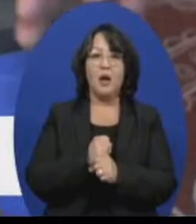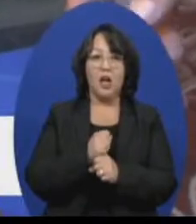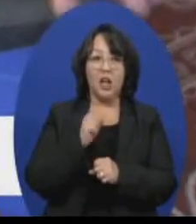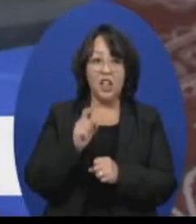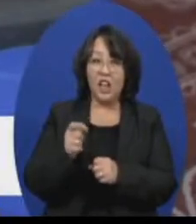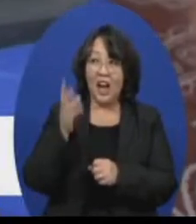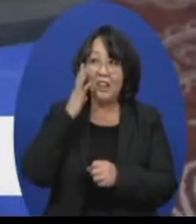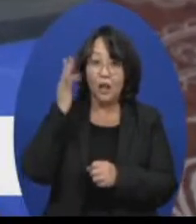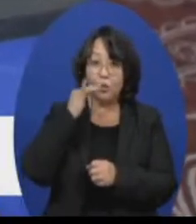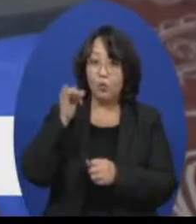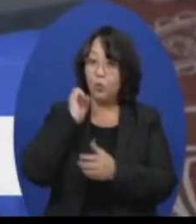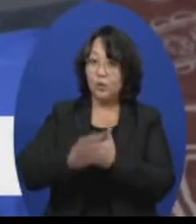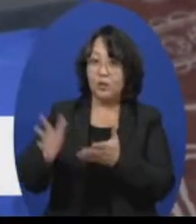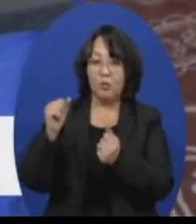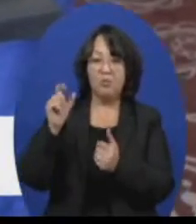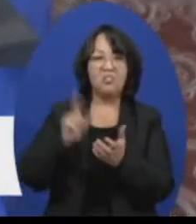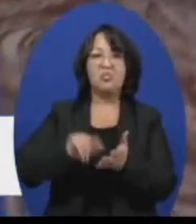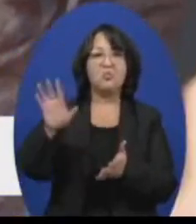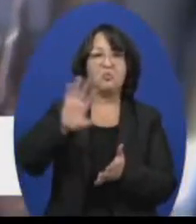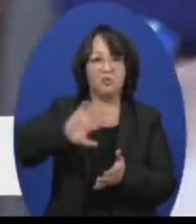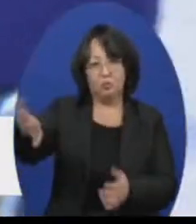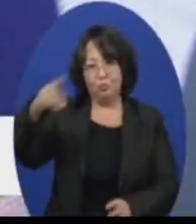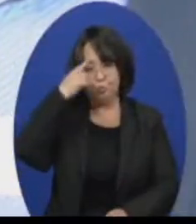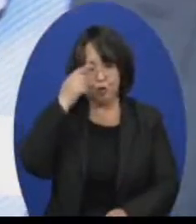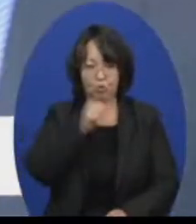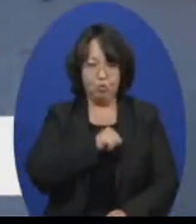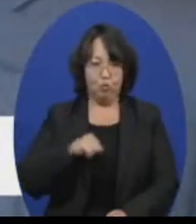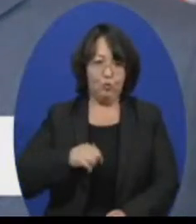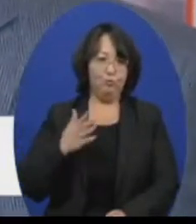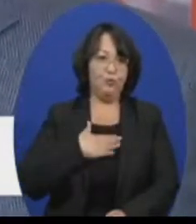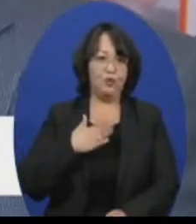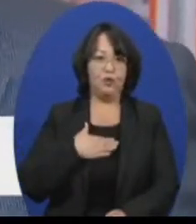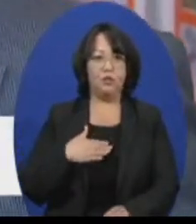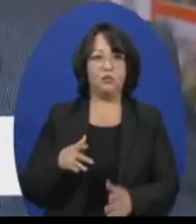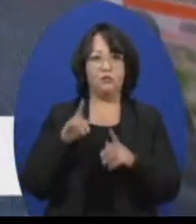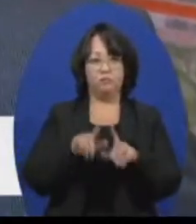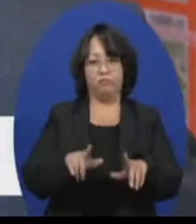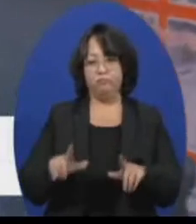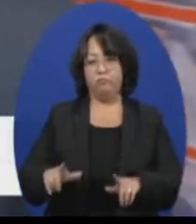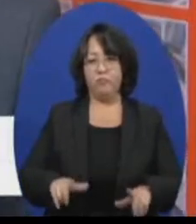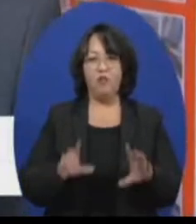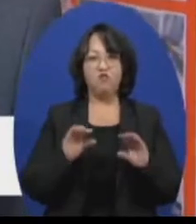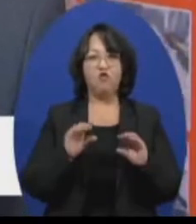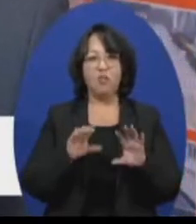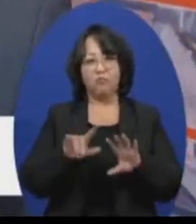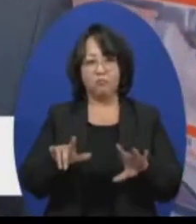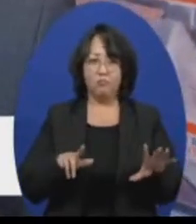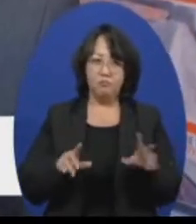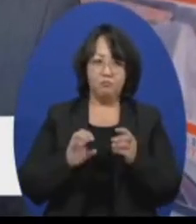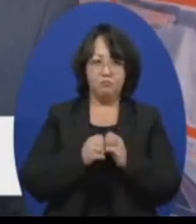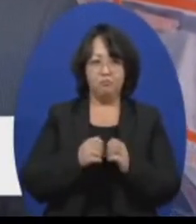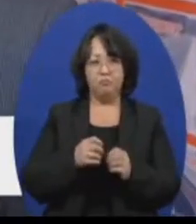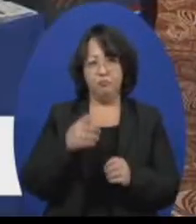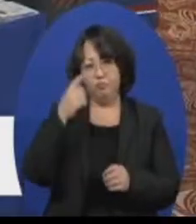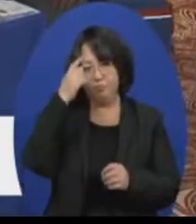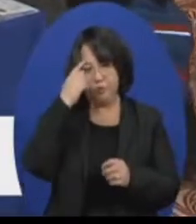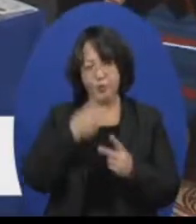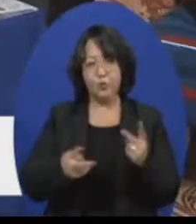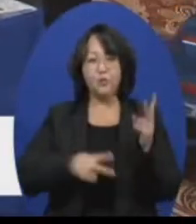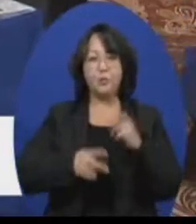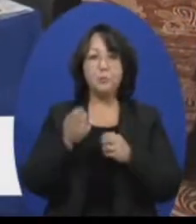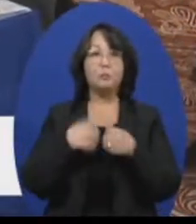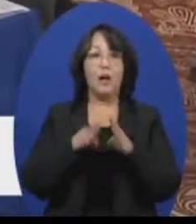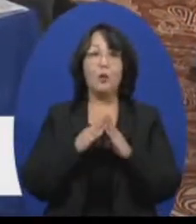орлого бүтээгдэхүүн. Түүхийдээ дотоодоо 100 бэлтгээд үндэсний үйлдвэр үүсгэсэн